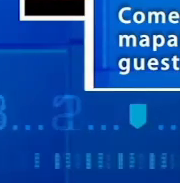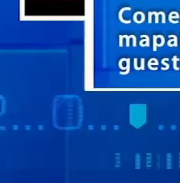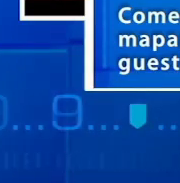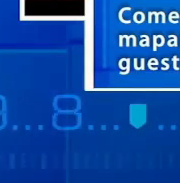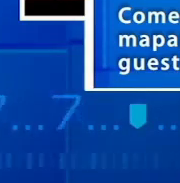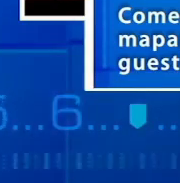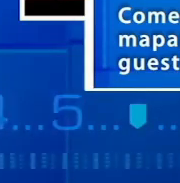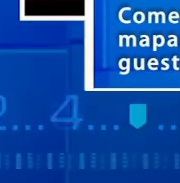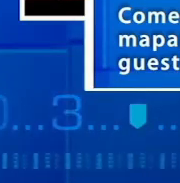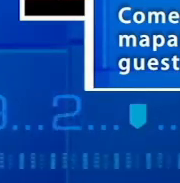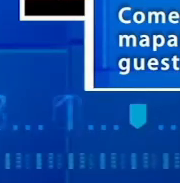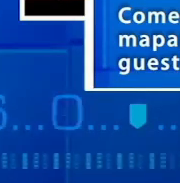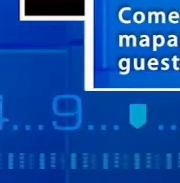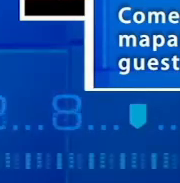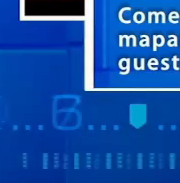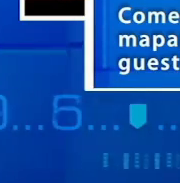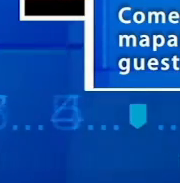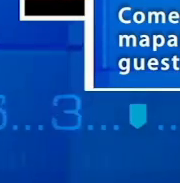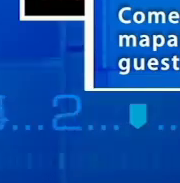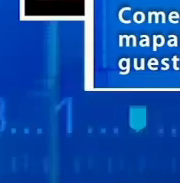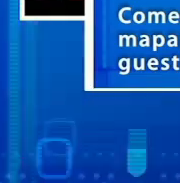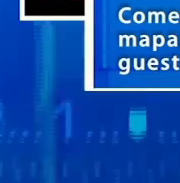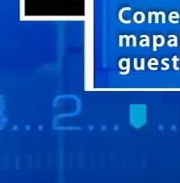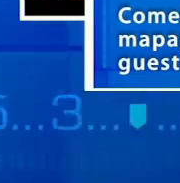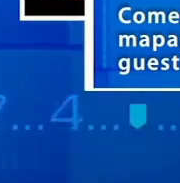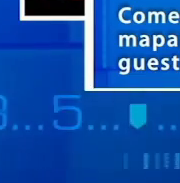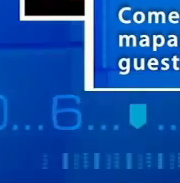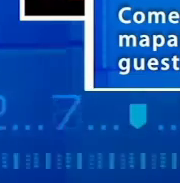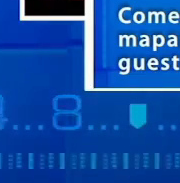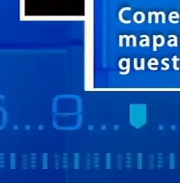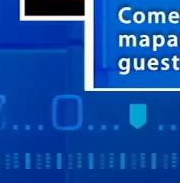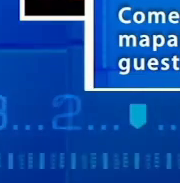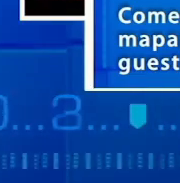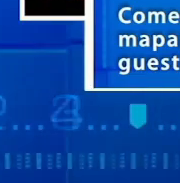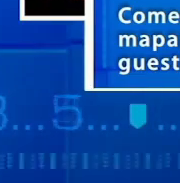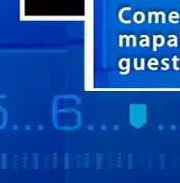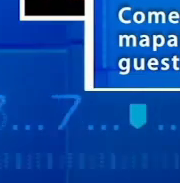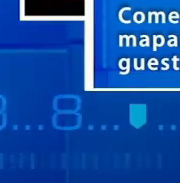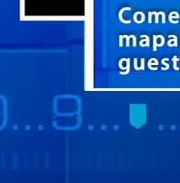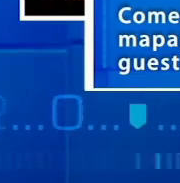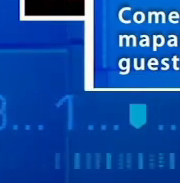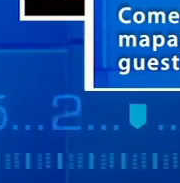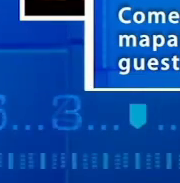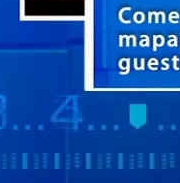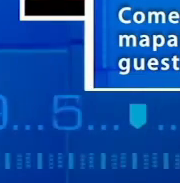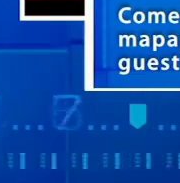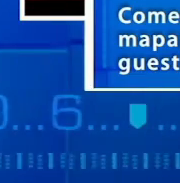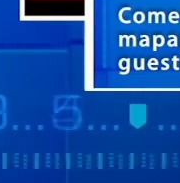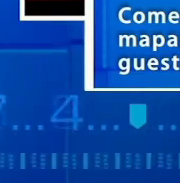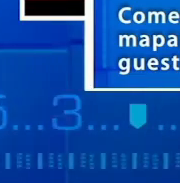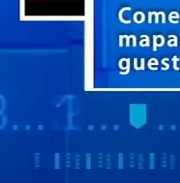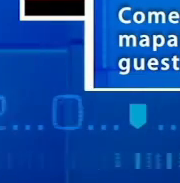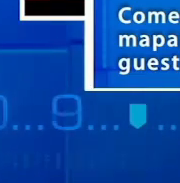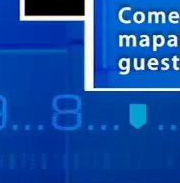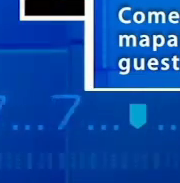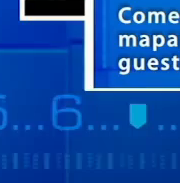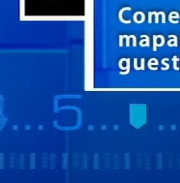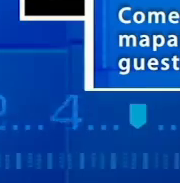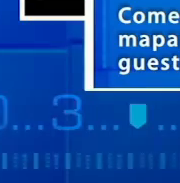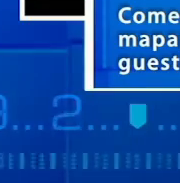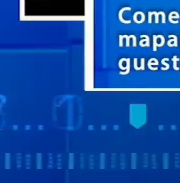na napagsamahan. Mm-hmm. Tapos siyempre ang dami ko na rin mamahaling regalo na ibigay sa kanya. Tapos aagawin lang siya ng iba.